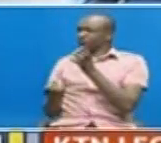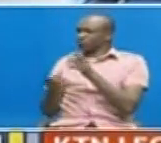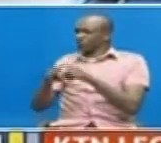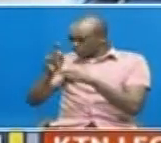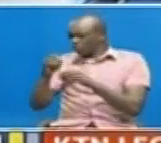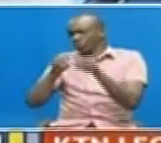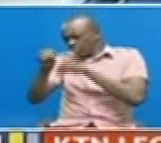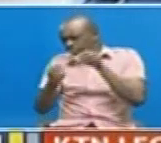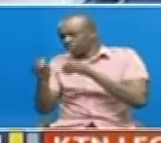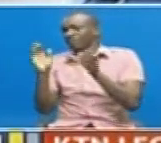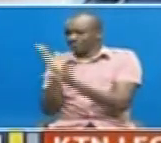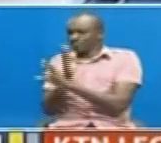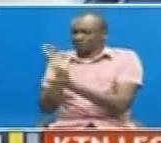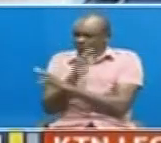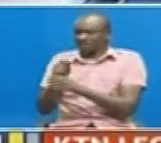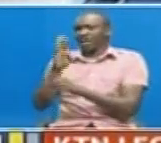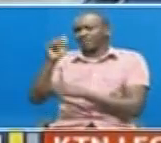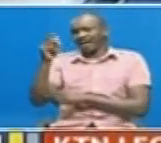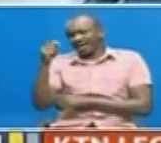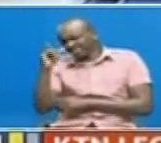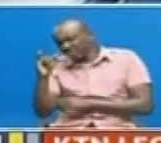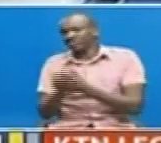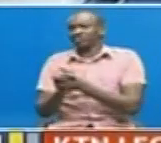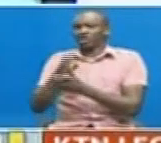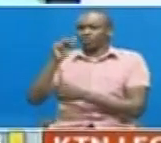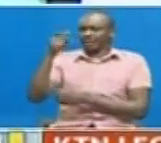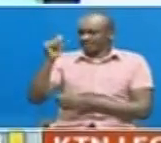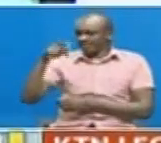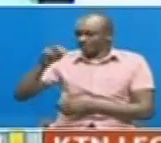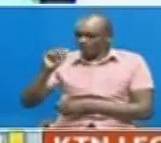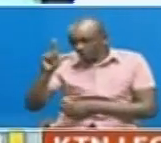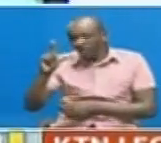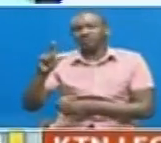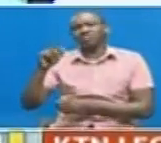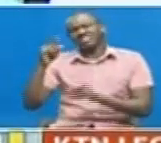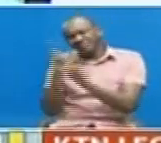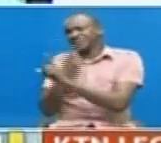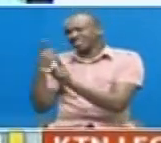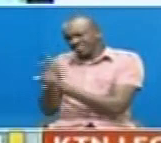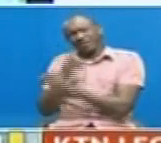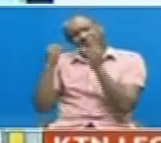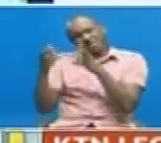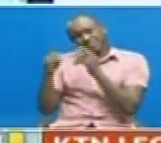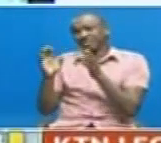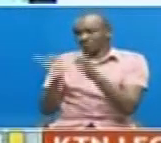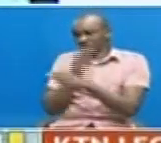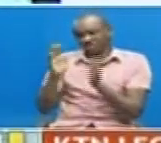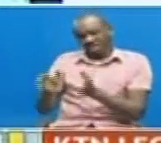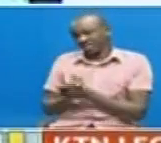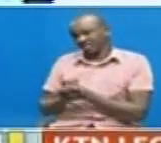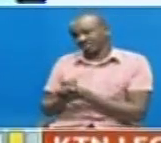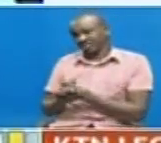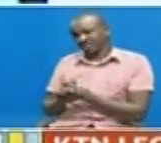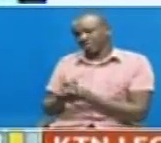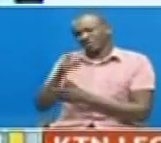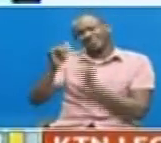umeundia muziki. Naam. Bahati, Willy Paul, Kambua. Mm. List ndefu hiyo. Ah, ndefu. Kiasi yake lakini.